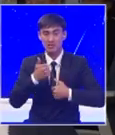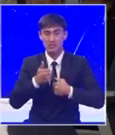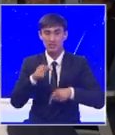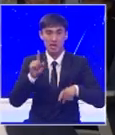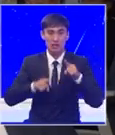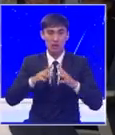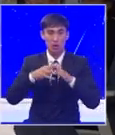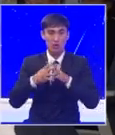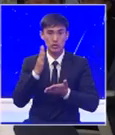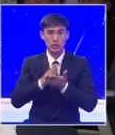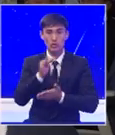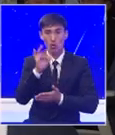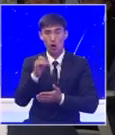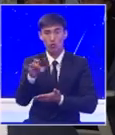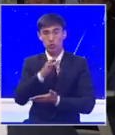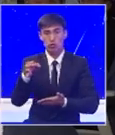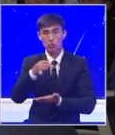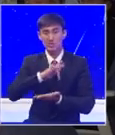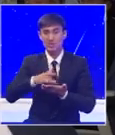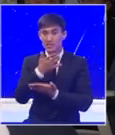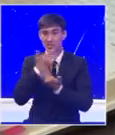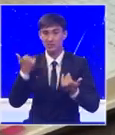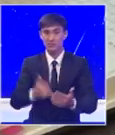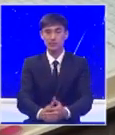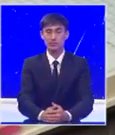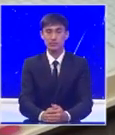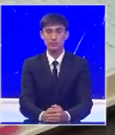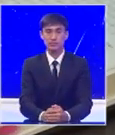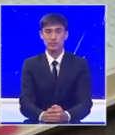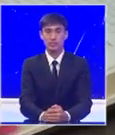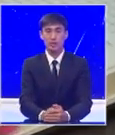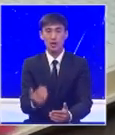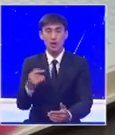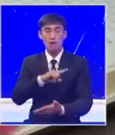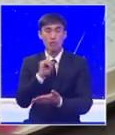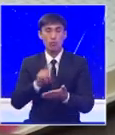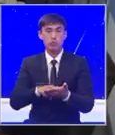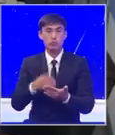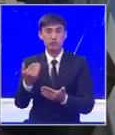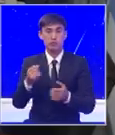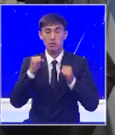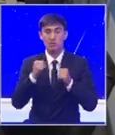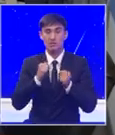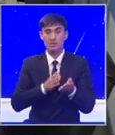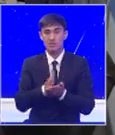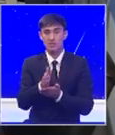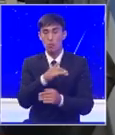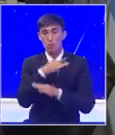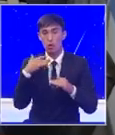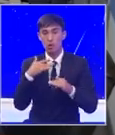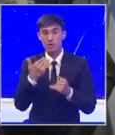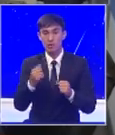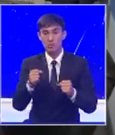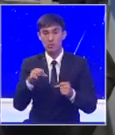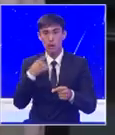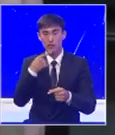некоторых аулах есть ФОКи, а в областном центре нет. Как оказалось, вопросов, касающихся спортивной сферы, много. Ряд из